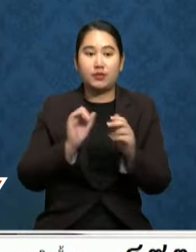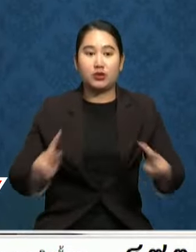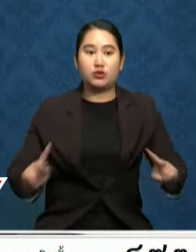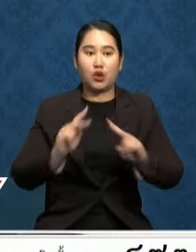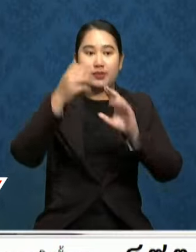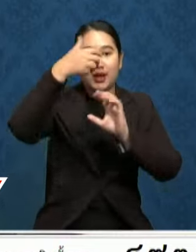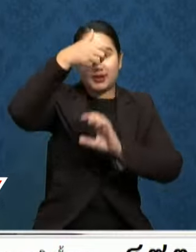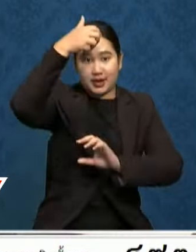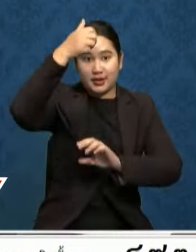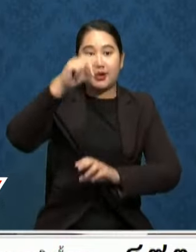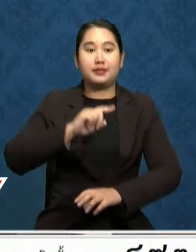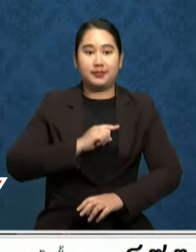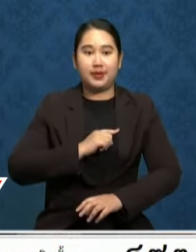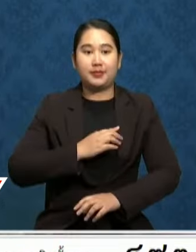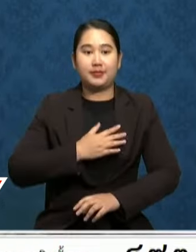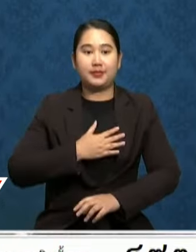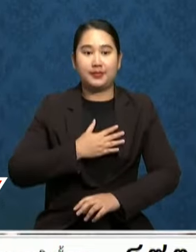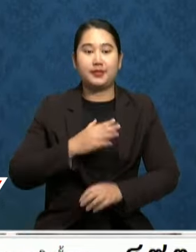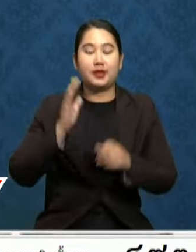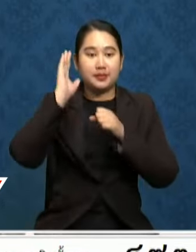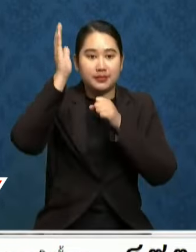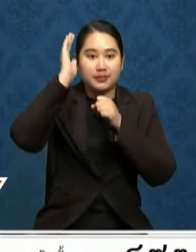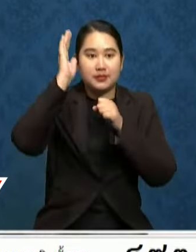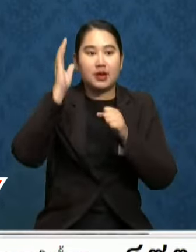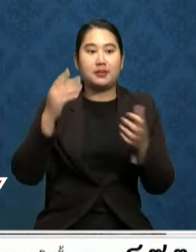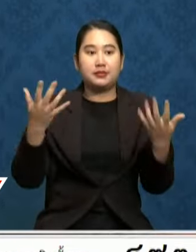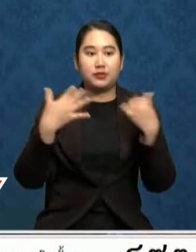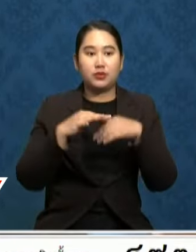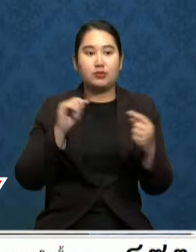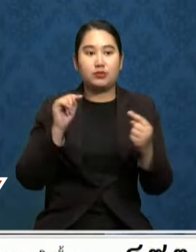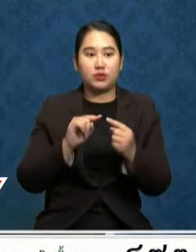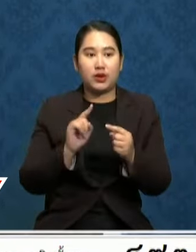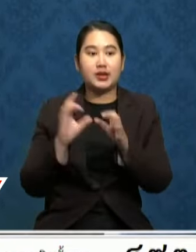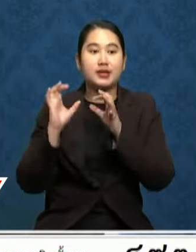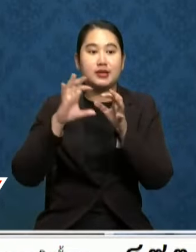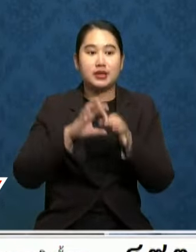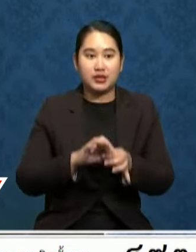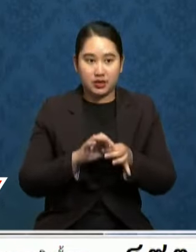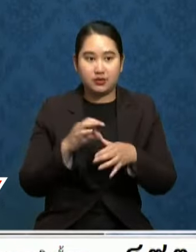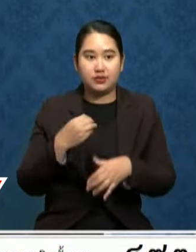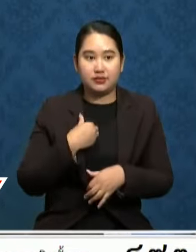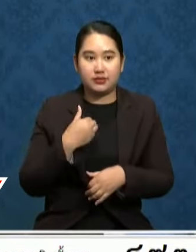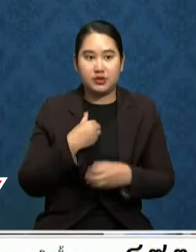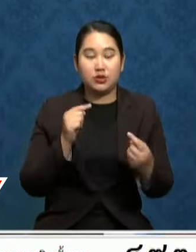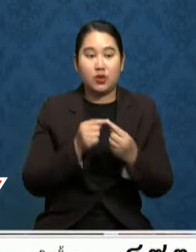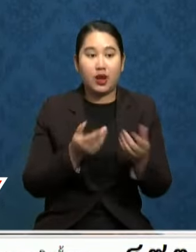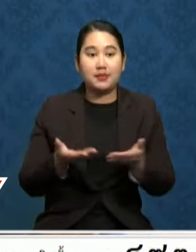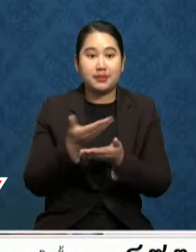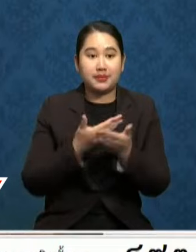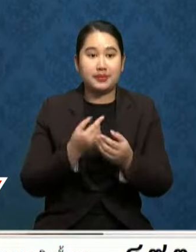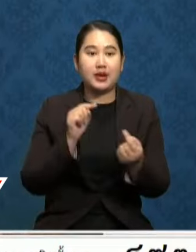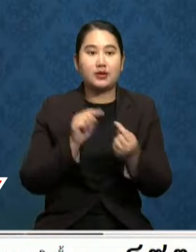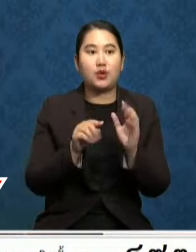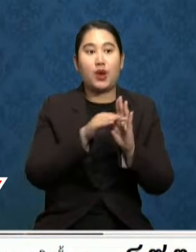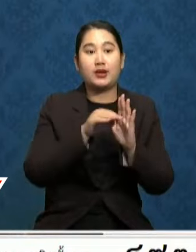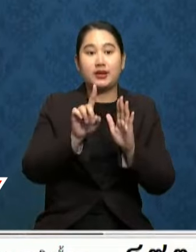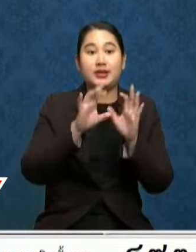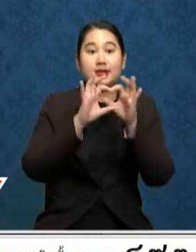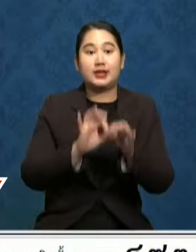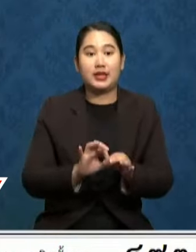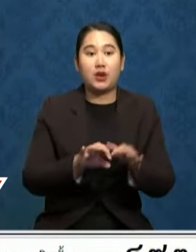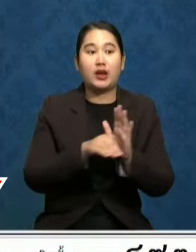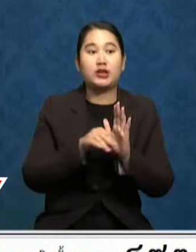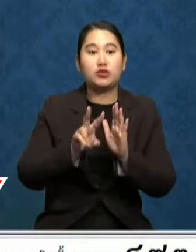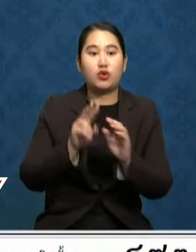ทวหตไยผมก็ขอรวมให้ครั้นี้ในประเฦทธิบgivingมาจาก การอภฌิบลายนวาระท 1 Offic functionค